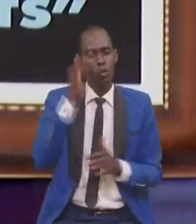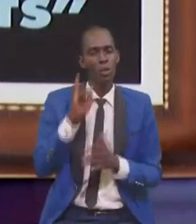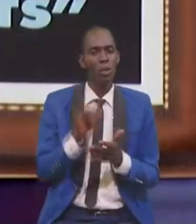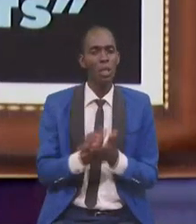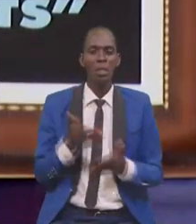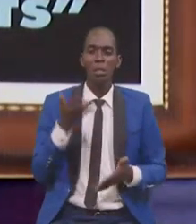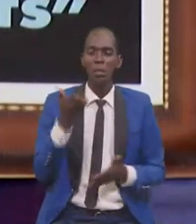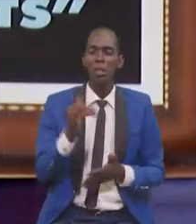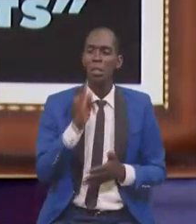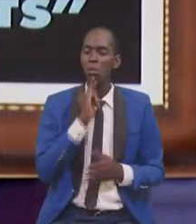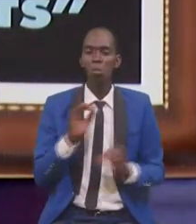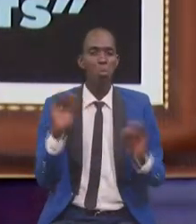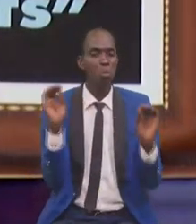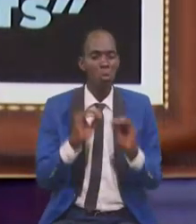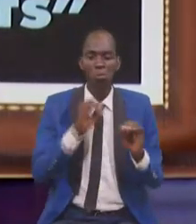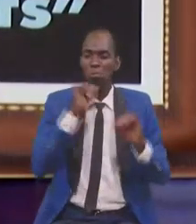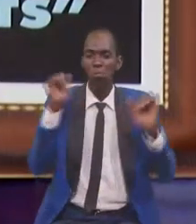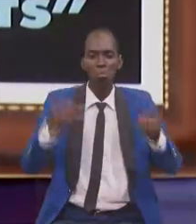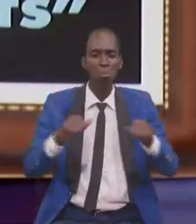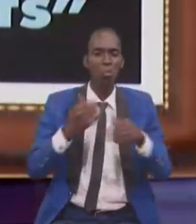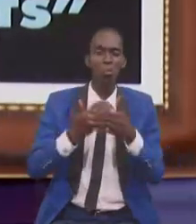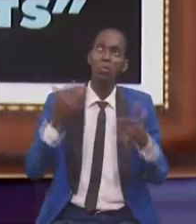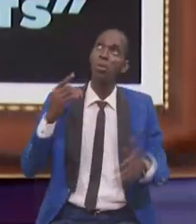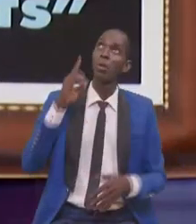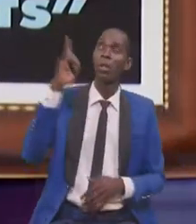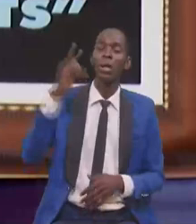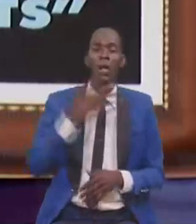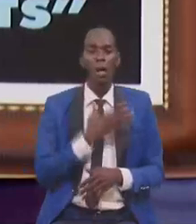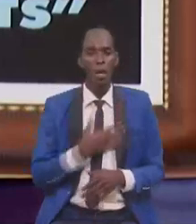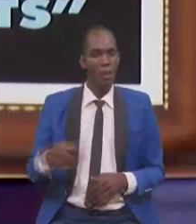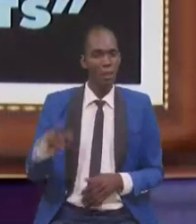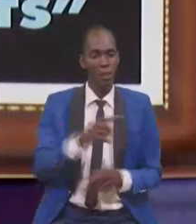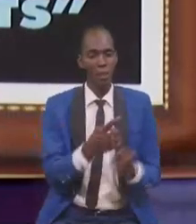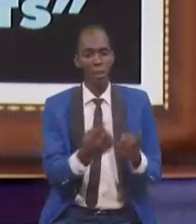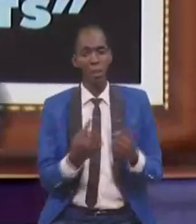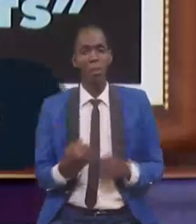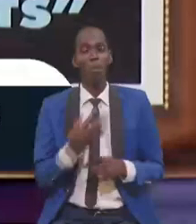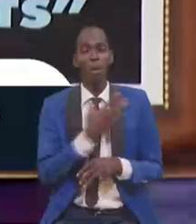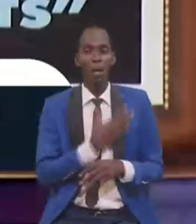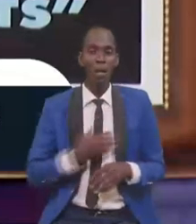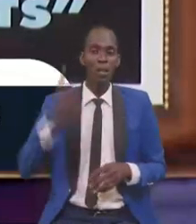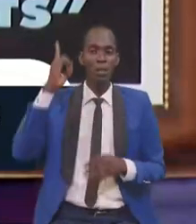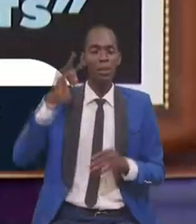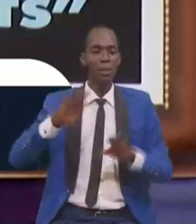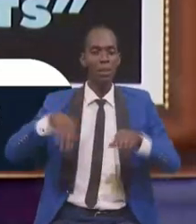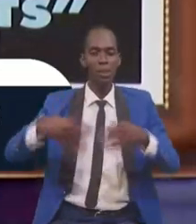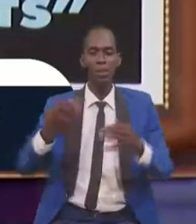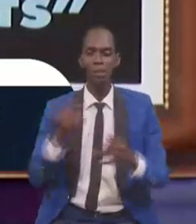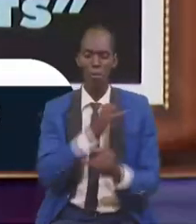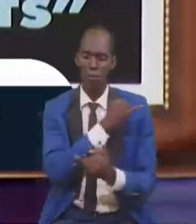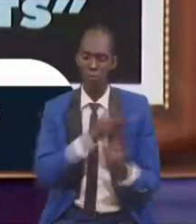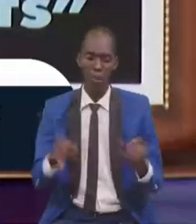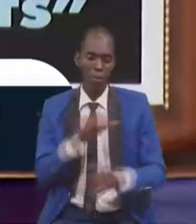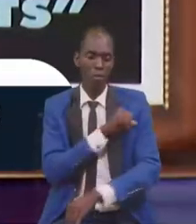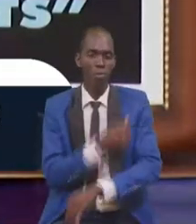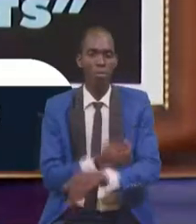était impossible. Ils ont perçu sa grandeur. Il a tout bien fait. Il est devenu l'autorité finale